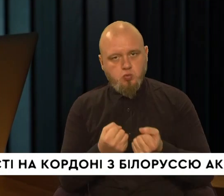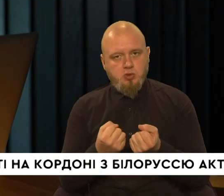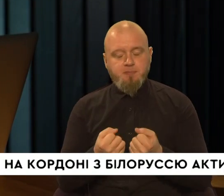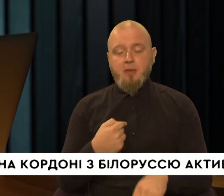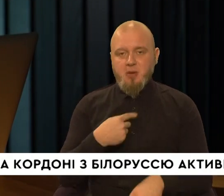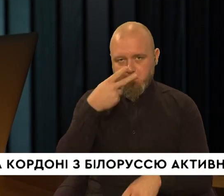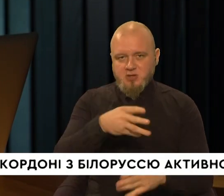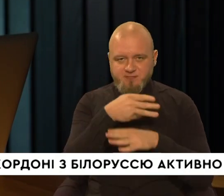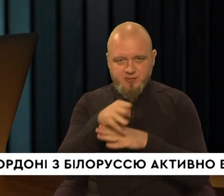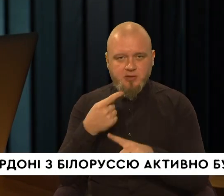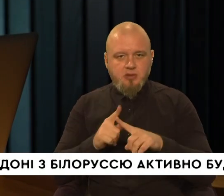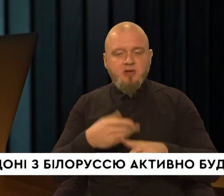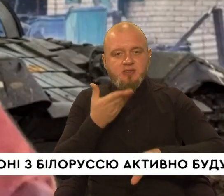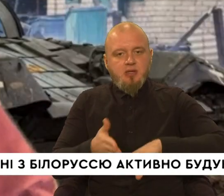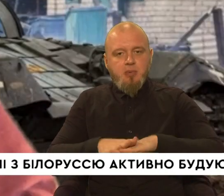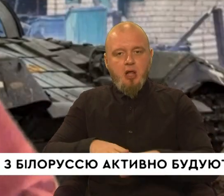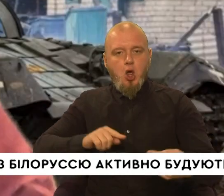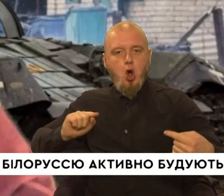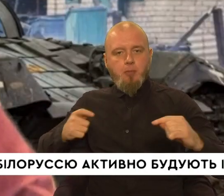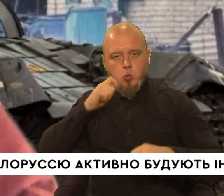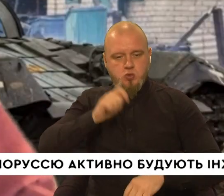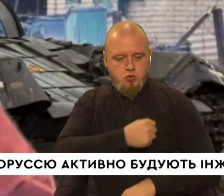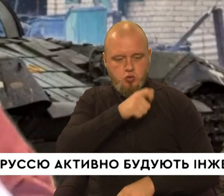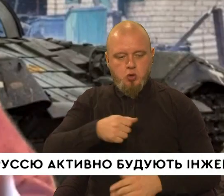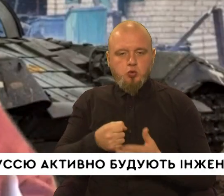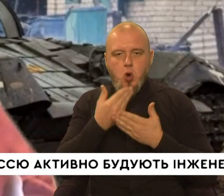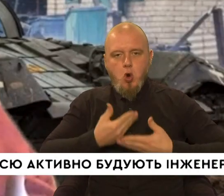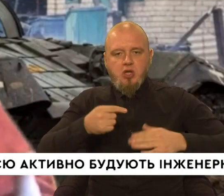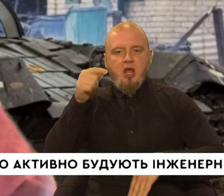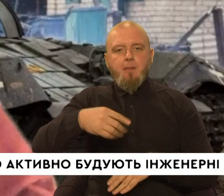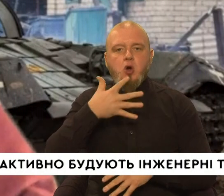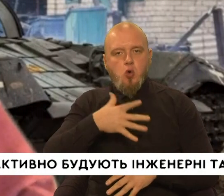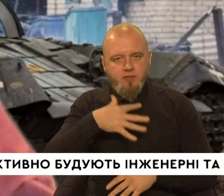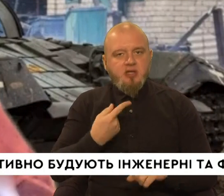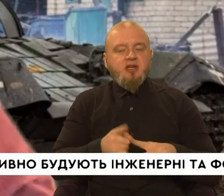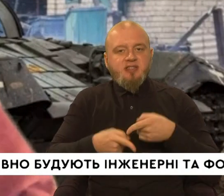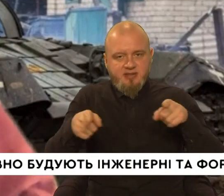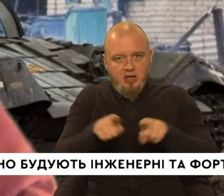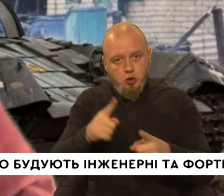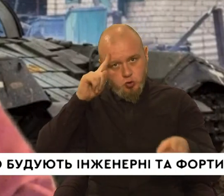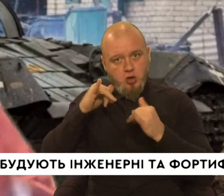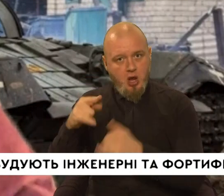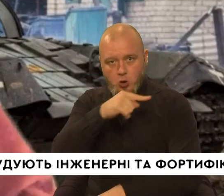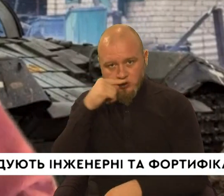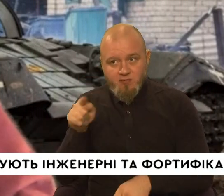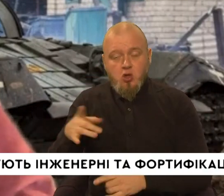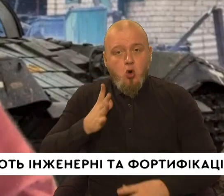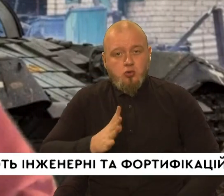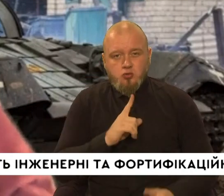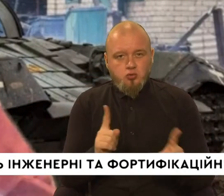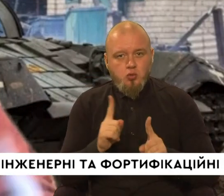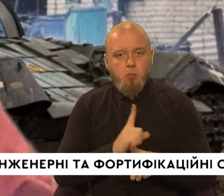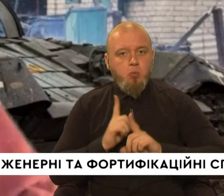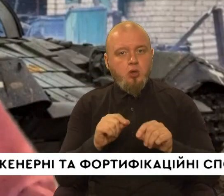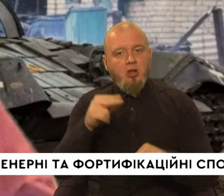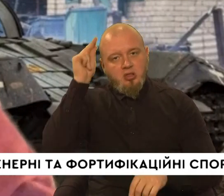Ми бачили відео, цей запеклий опір українських солдатів до останньої каплі крові. І це такий шок для росіян. Вони очікували, що